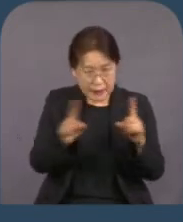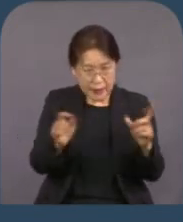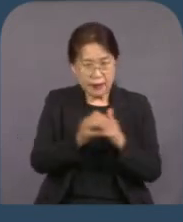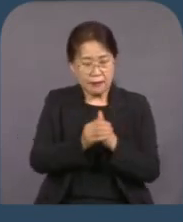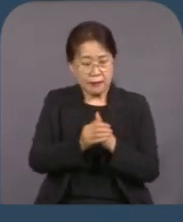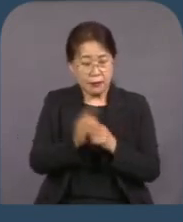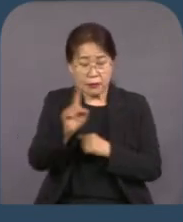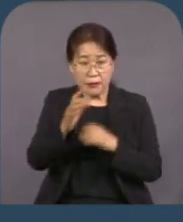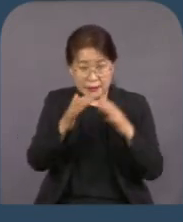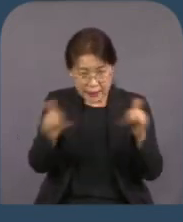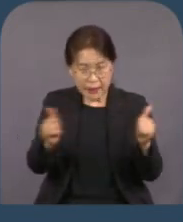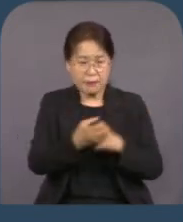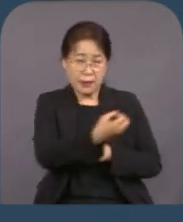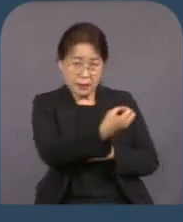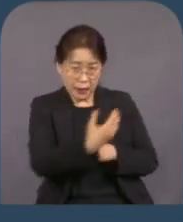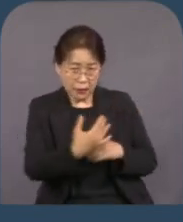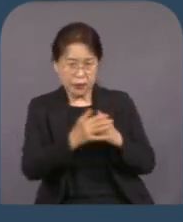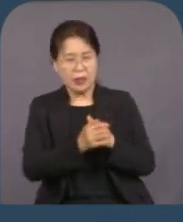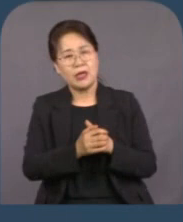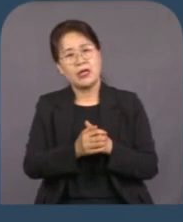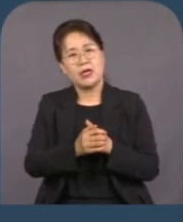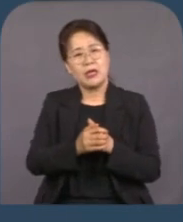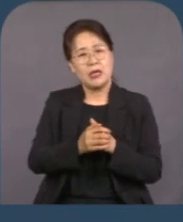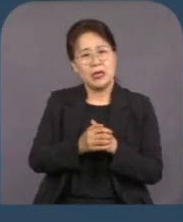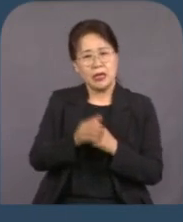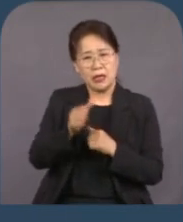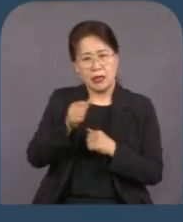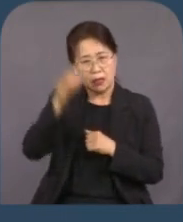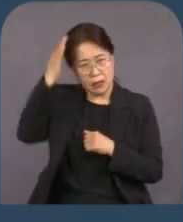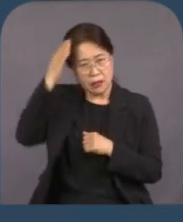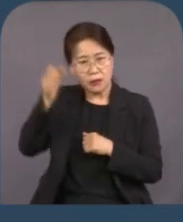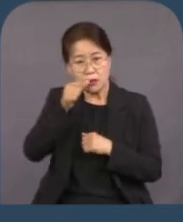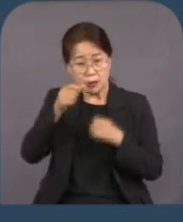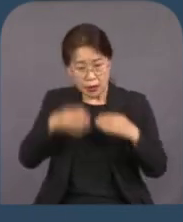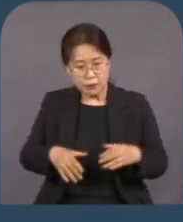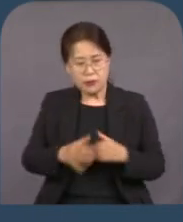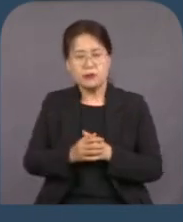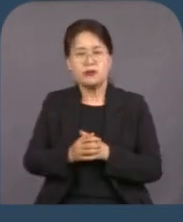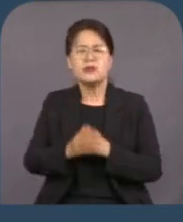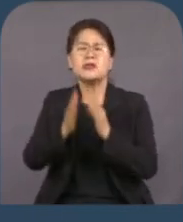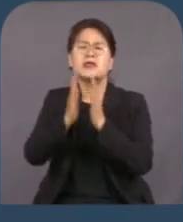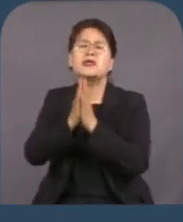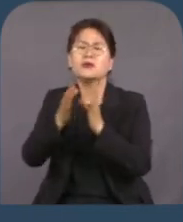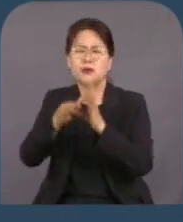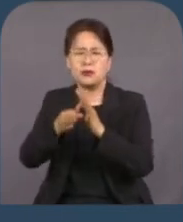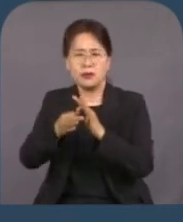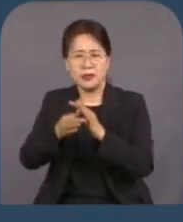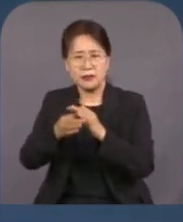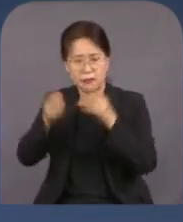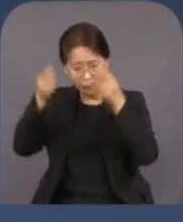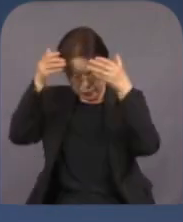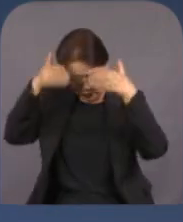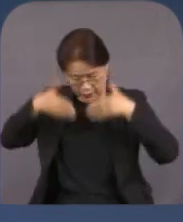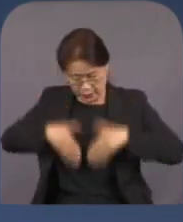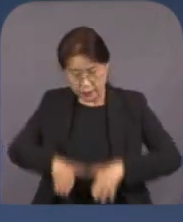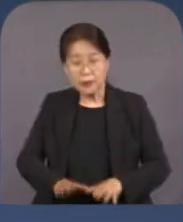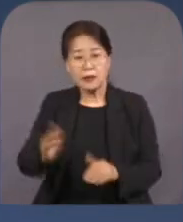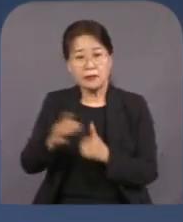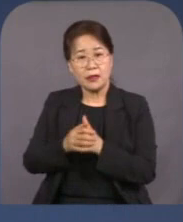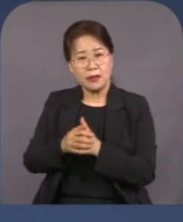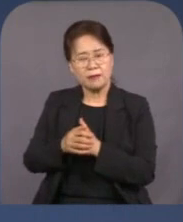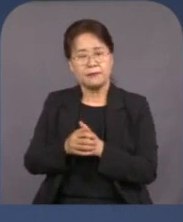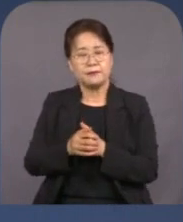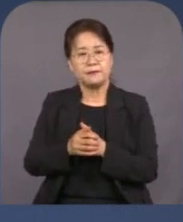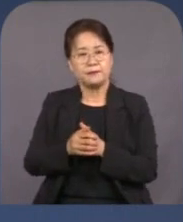각 부분은 기도를 통해서 덧입혀진다 여러분 동의하시죠 저도 100% 동의합니다 자 우리 한번 예를